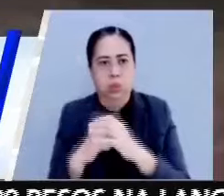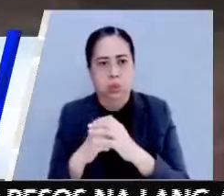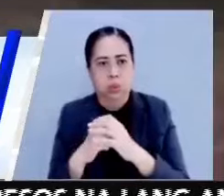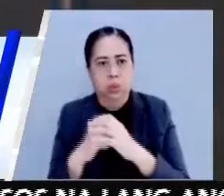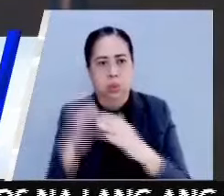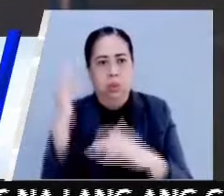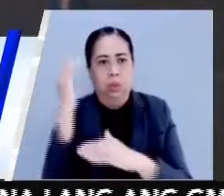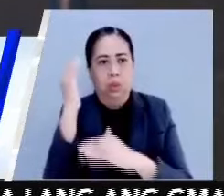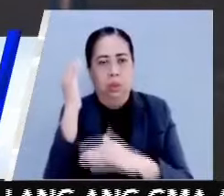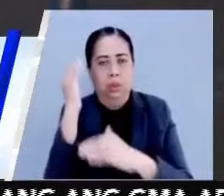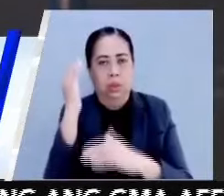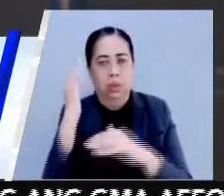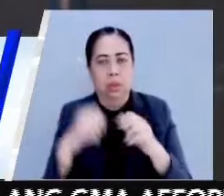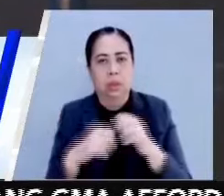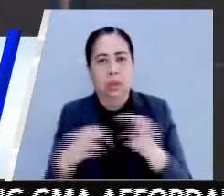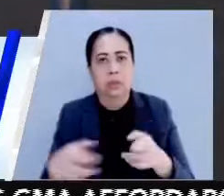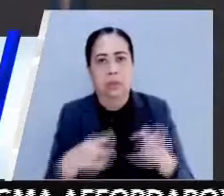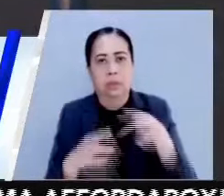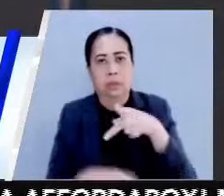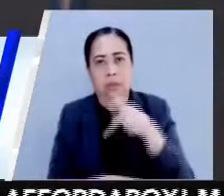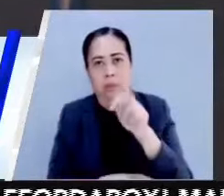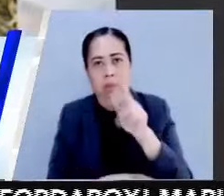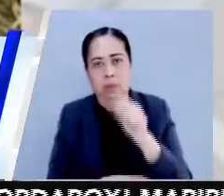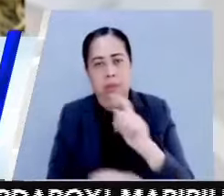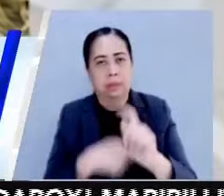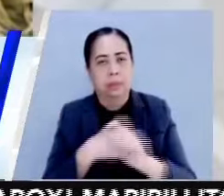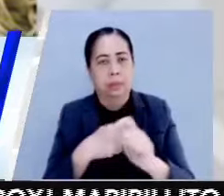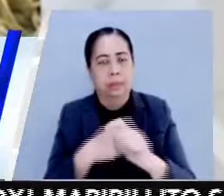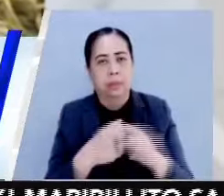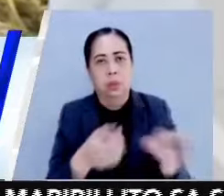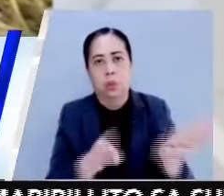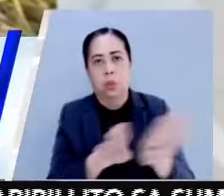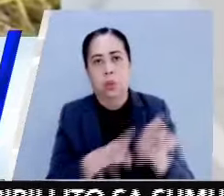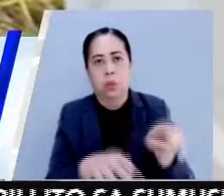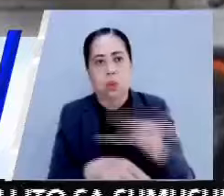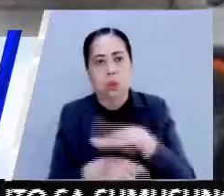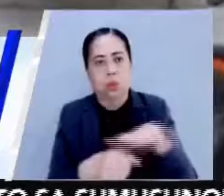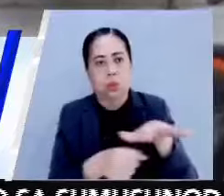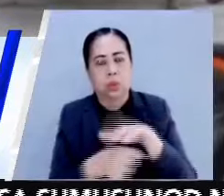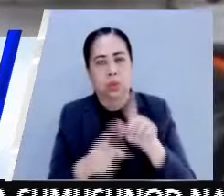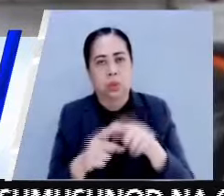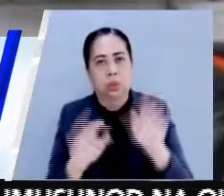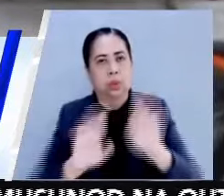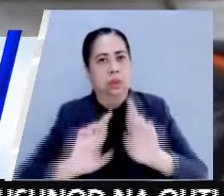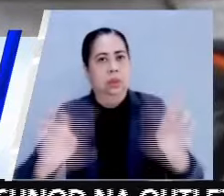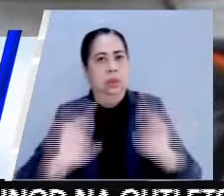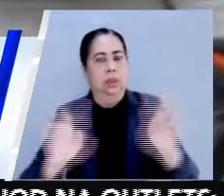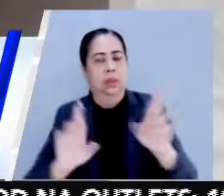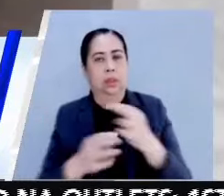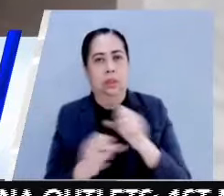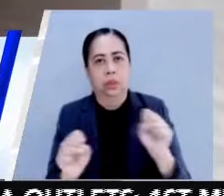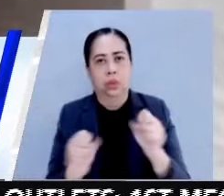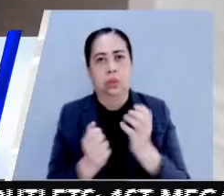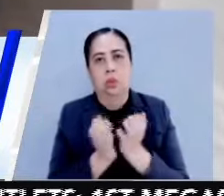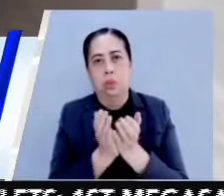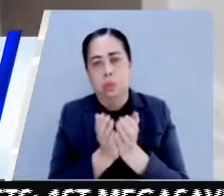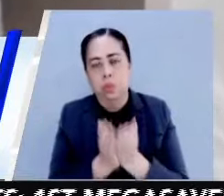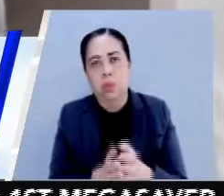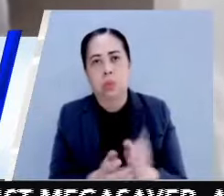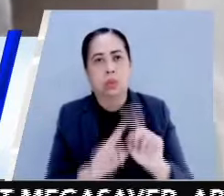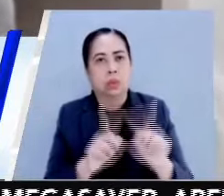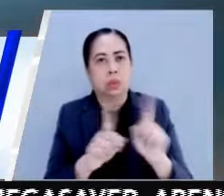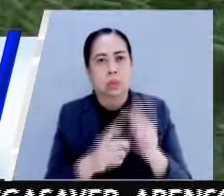ng River Park, pansamantalang isinara ang pasyalan. Bago nito, nakaposisyon na ang rescue boats at equipment ng lokal na